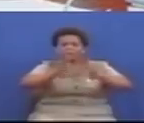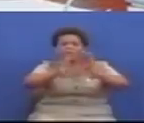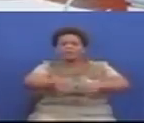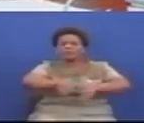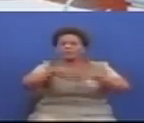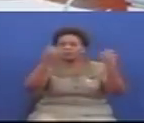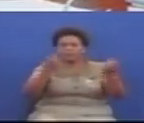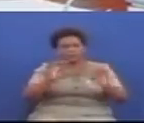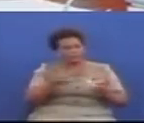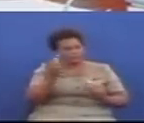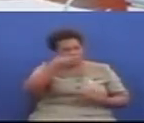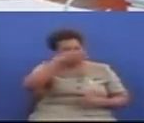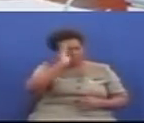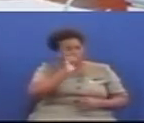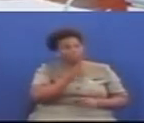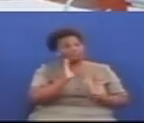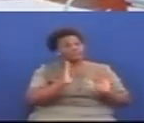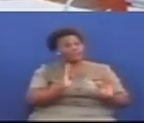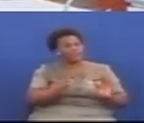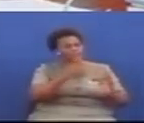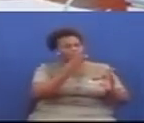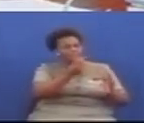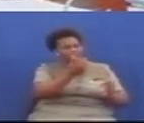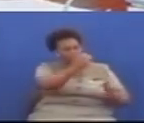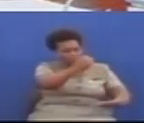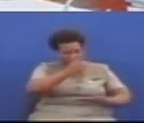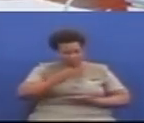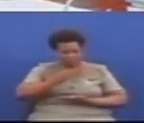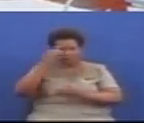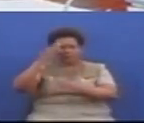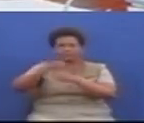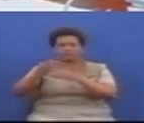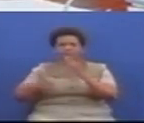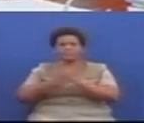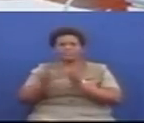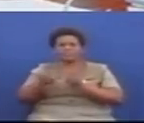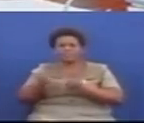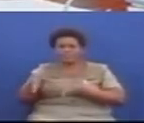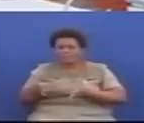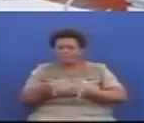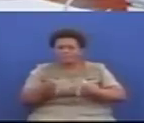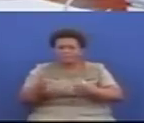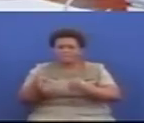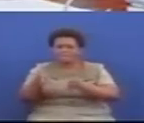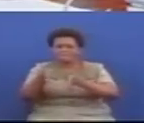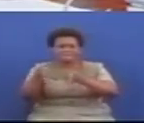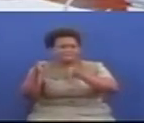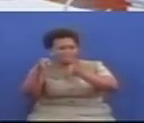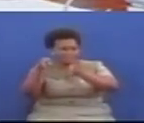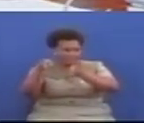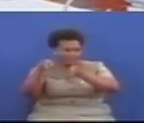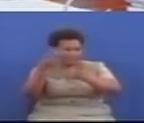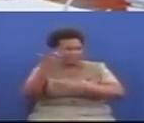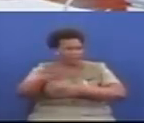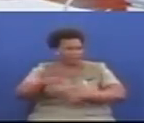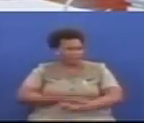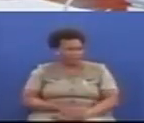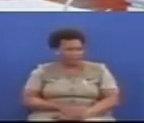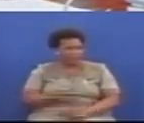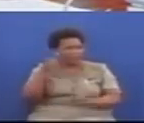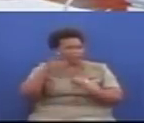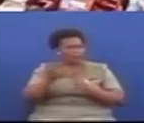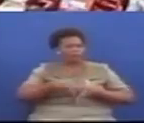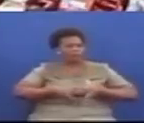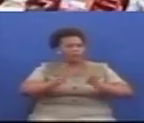hizo kutuwekea na fedha za kujenga mifereji ili kusudi ziweze kuhimili hizo barabara kwa kiwango kwa muda mrefu?